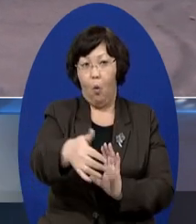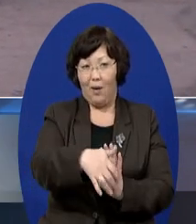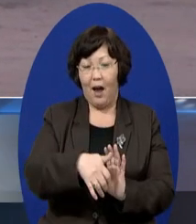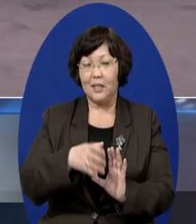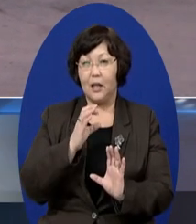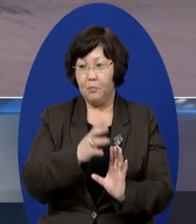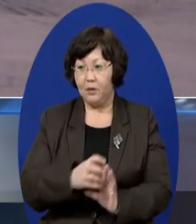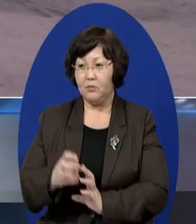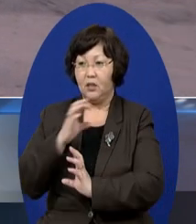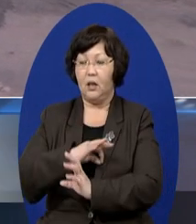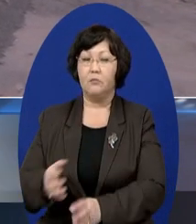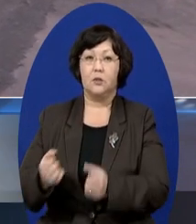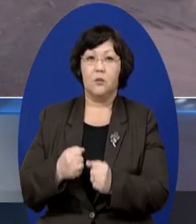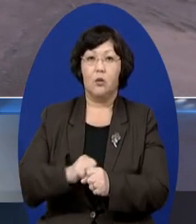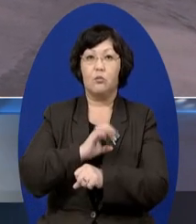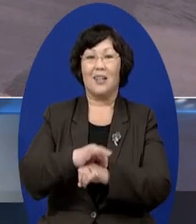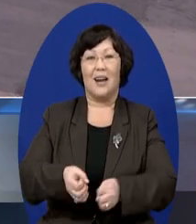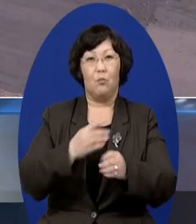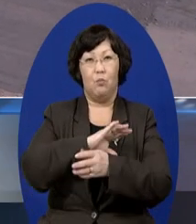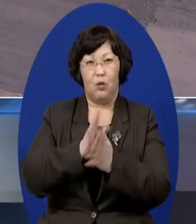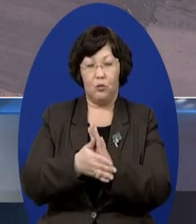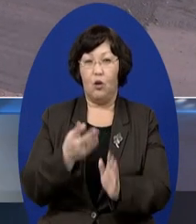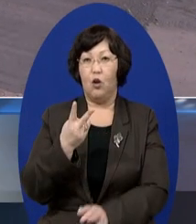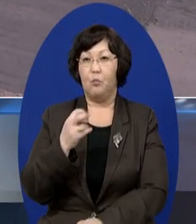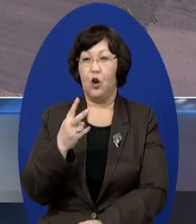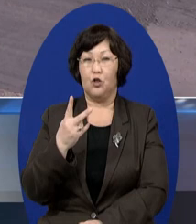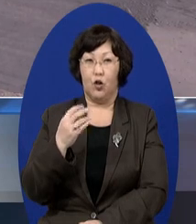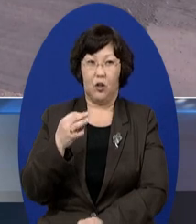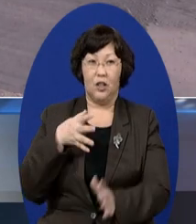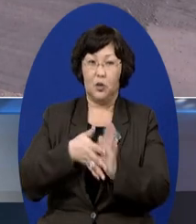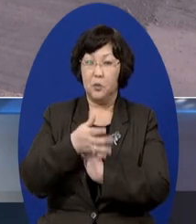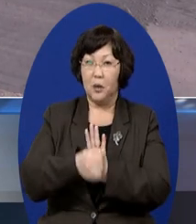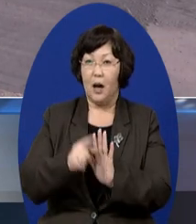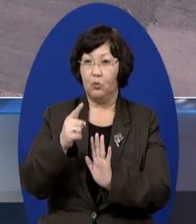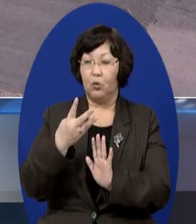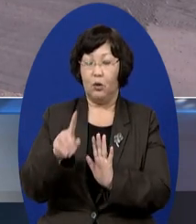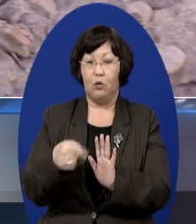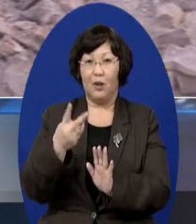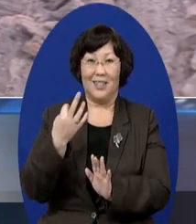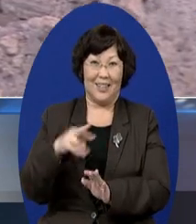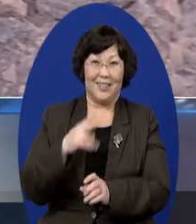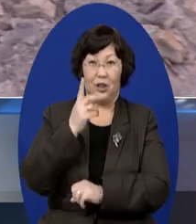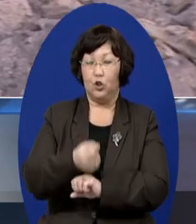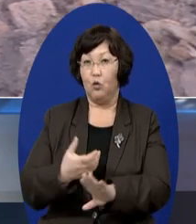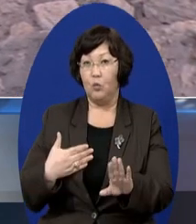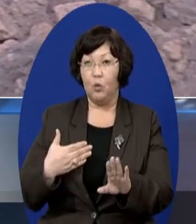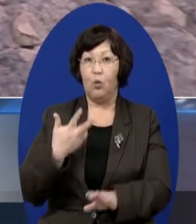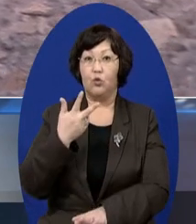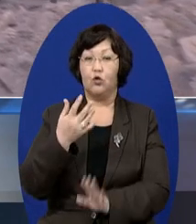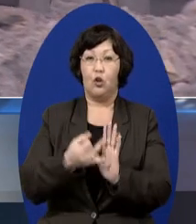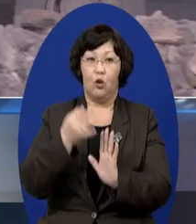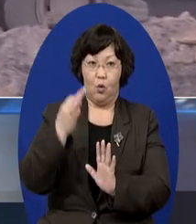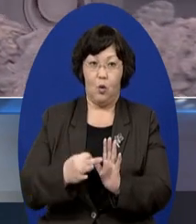үе тохиосон ч 2021 оны эцсийн байдлаар улсын төсвийн нэгдсэн орлого 14.2 их найдвар болж өнгөрсөн оны мөн үеэс 37% өссөн